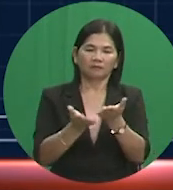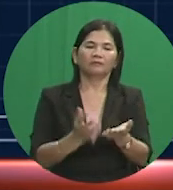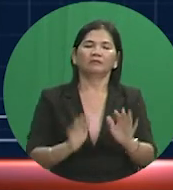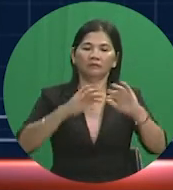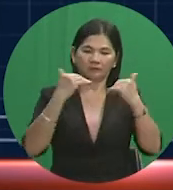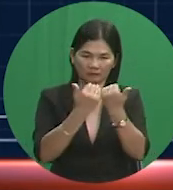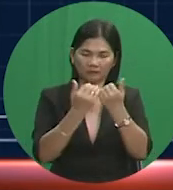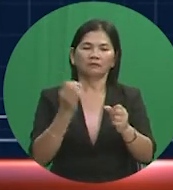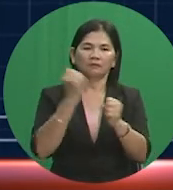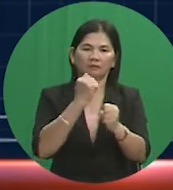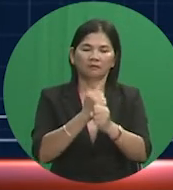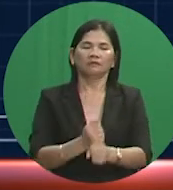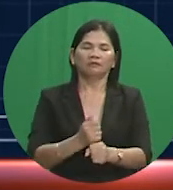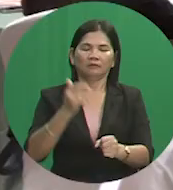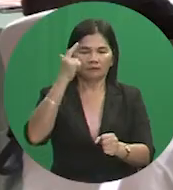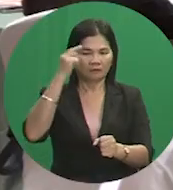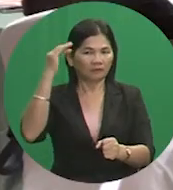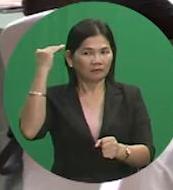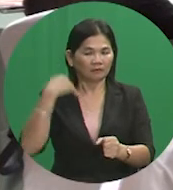าชิกกรมการเงินบัญชีเยนเดอร